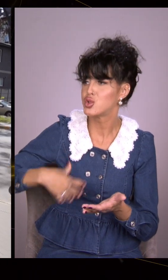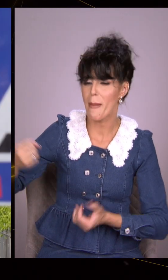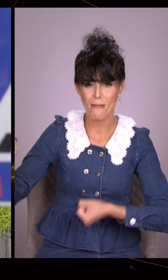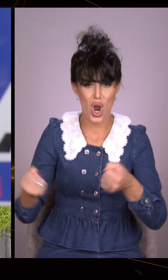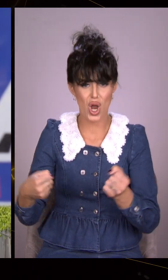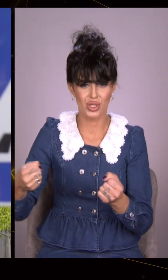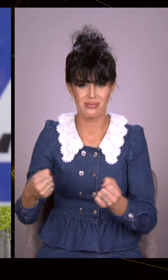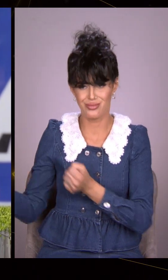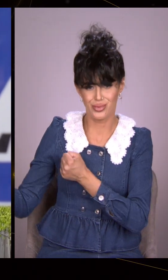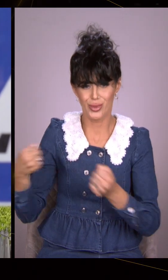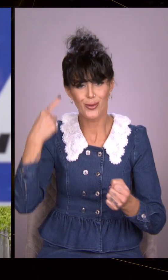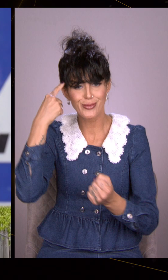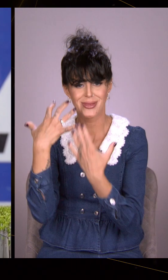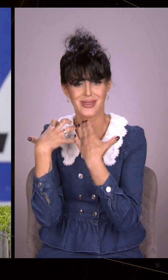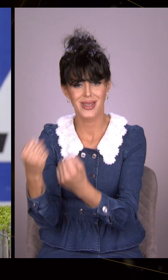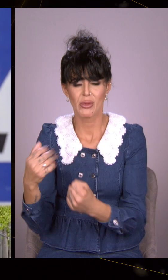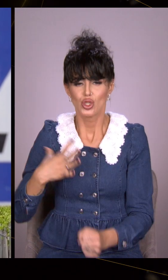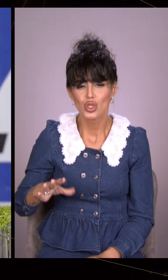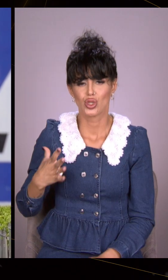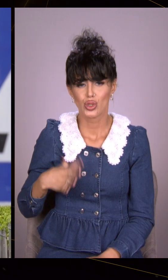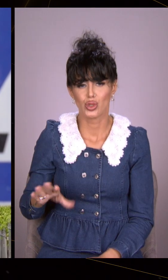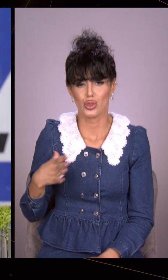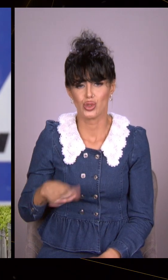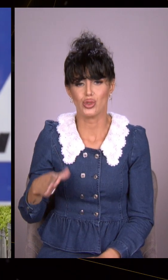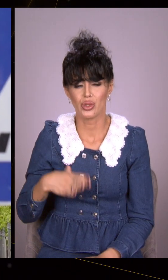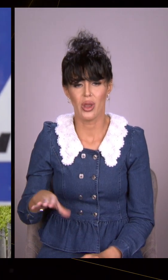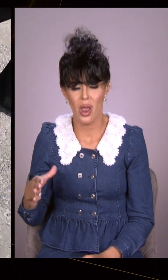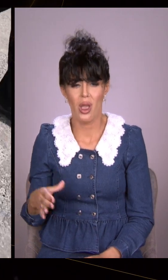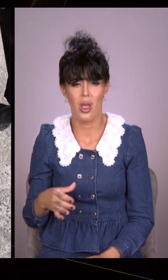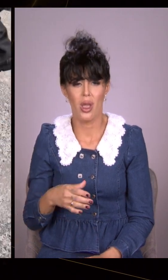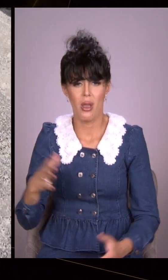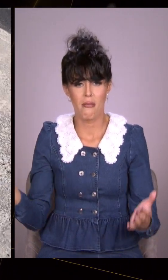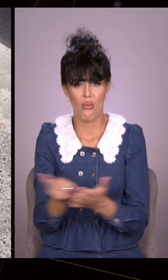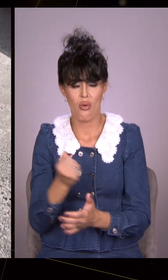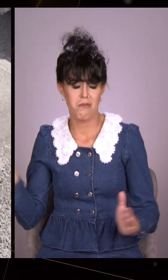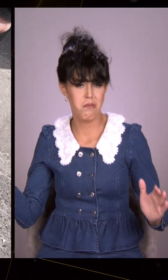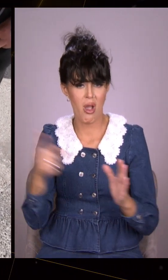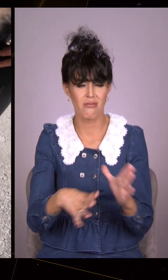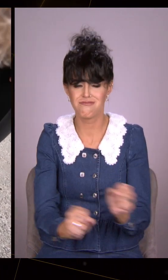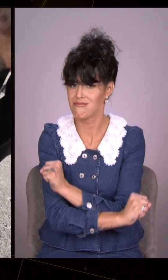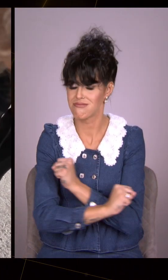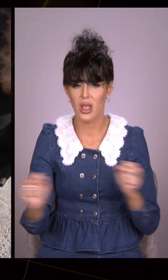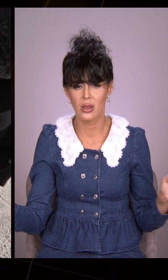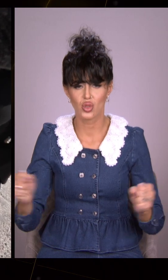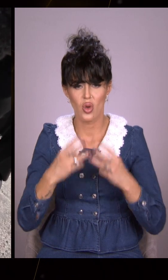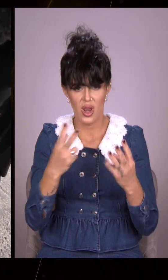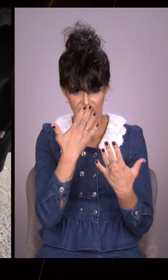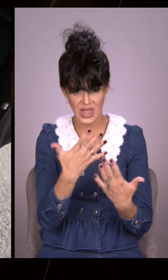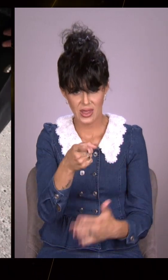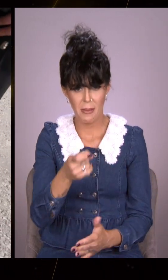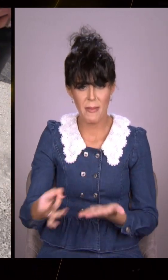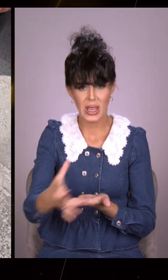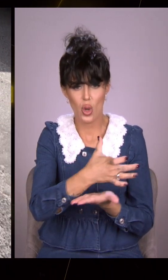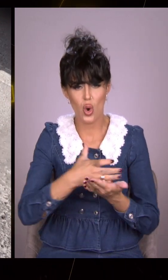евакуацію. Заводу вистрілили по них, і вони тут згоріли. Тут видно і